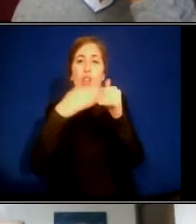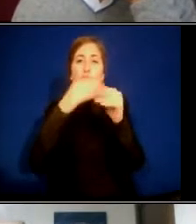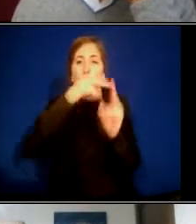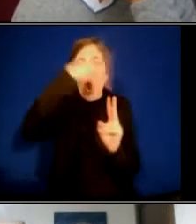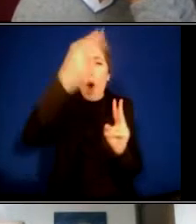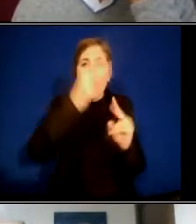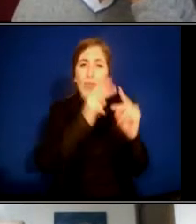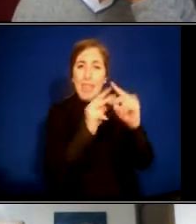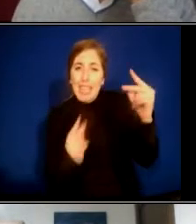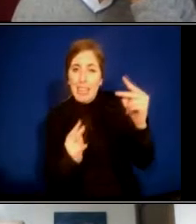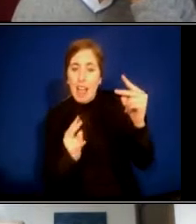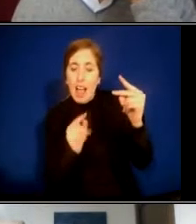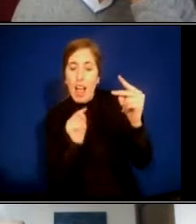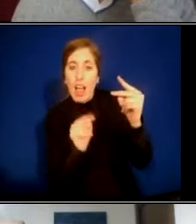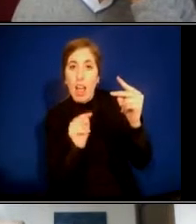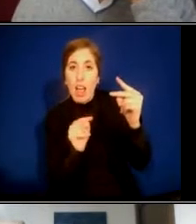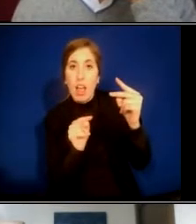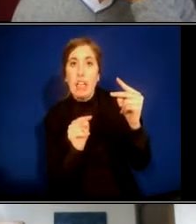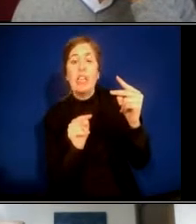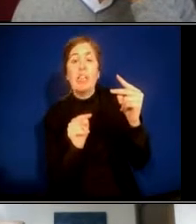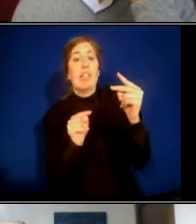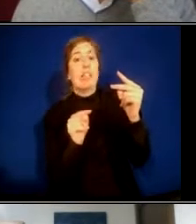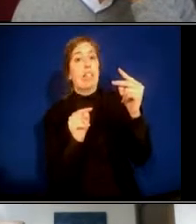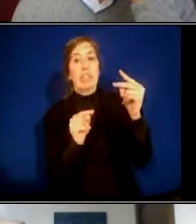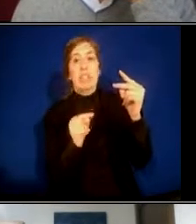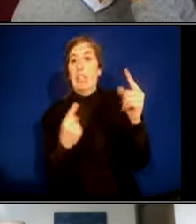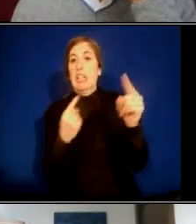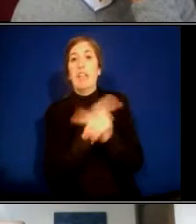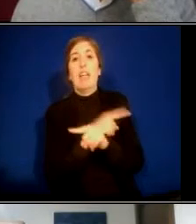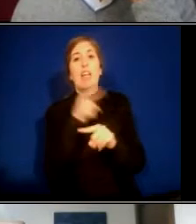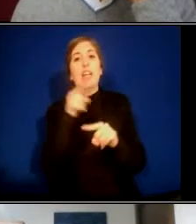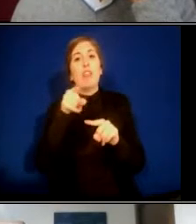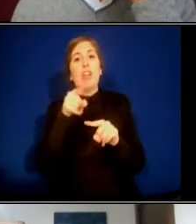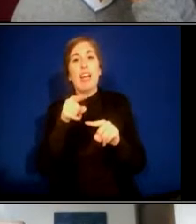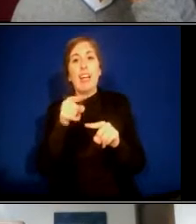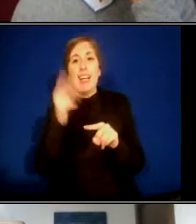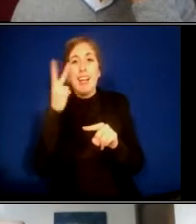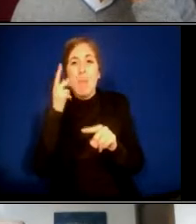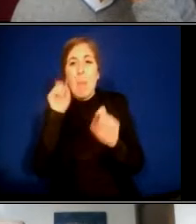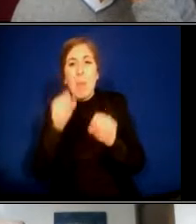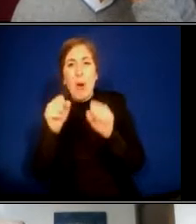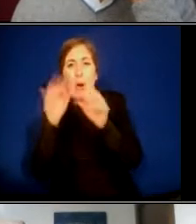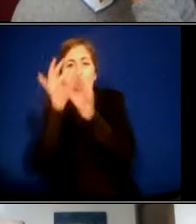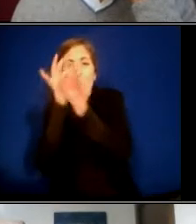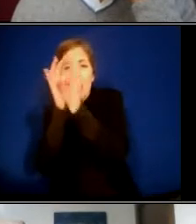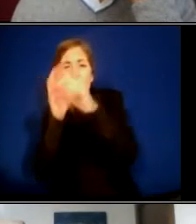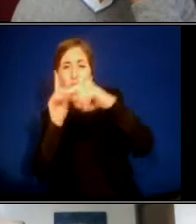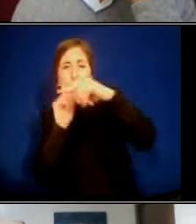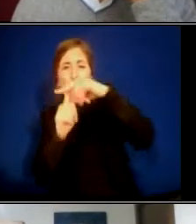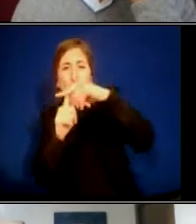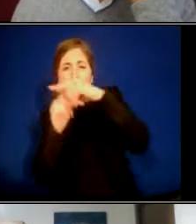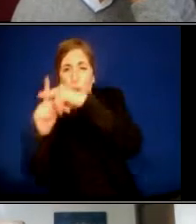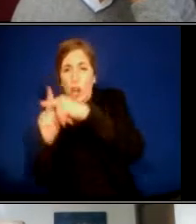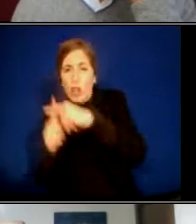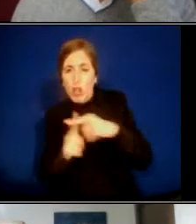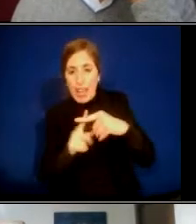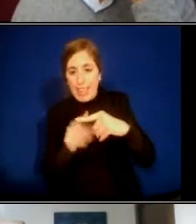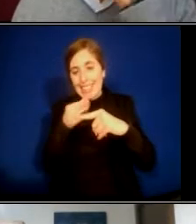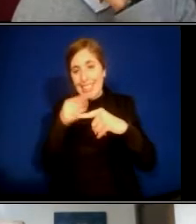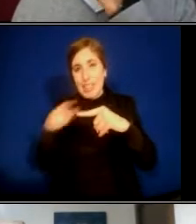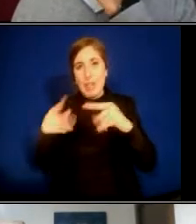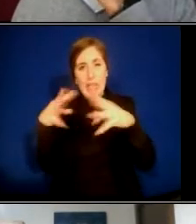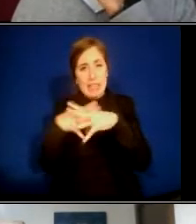invece un cerchio con una croce, insomma, e là dove ci sono i conflitti